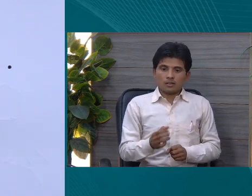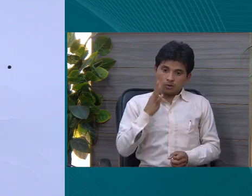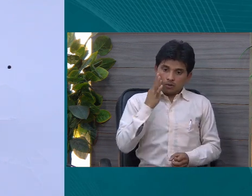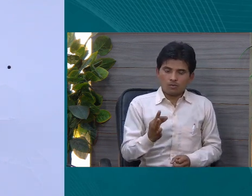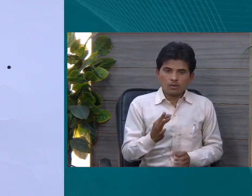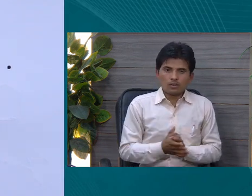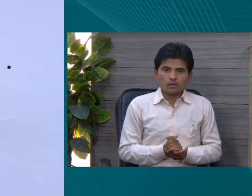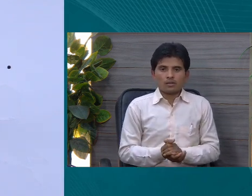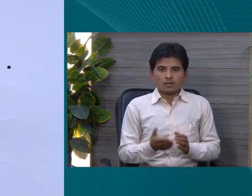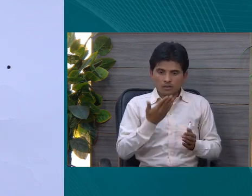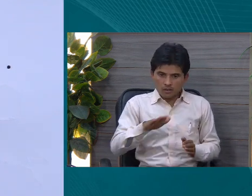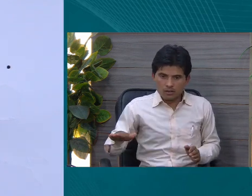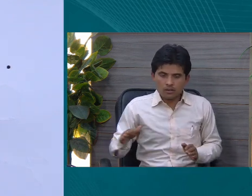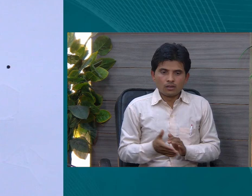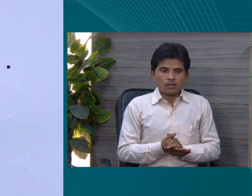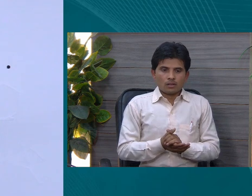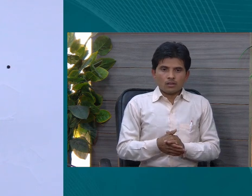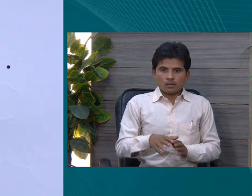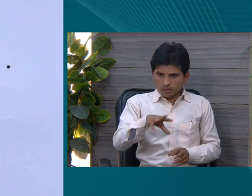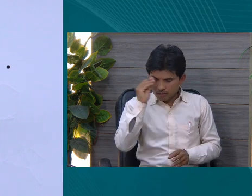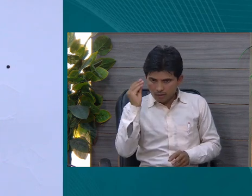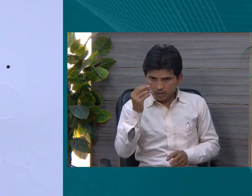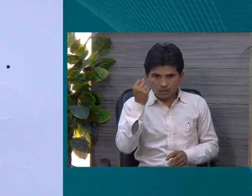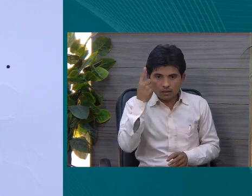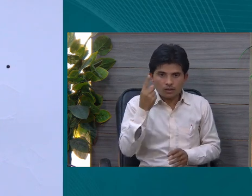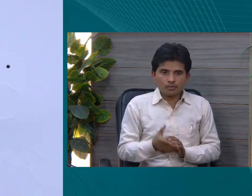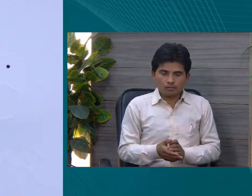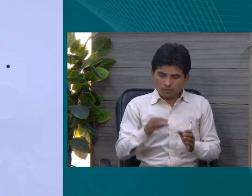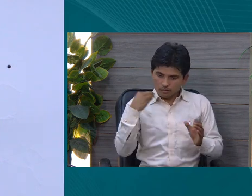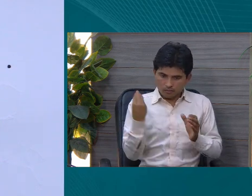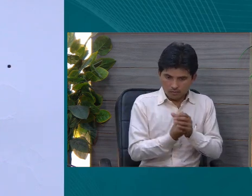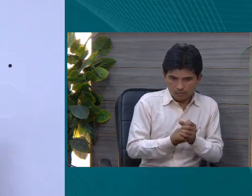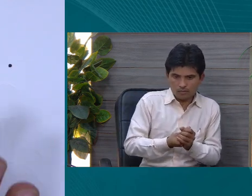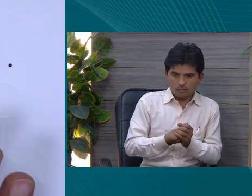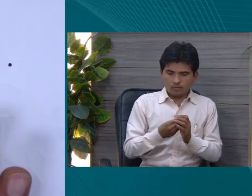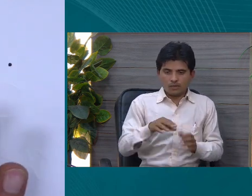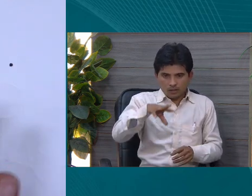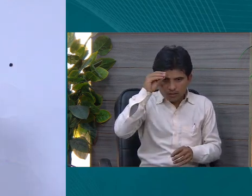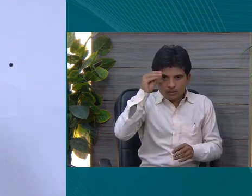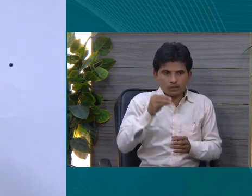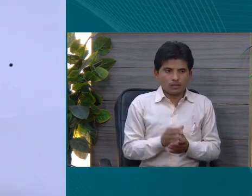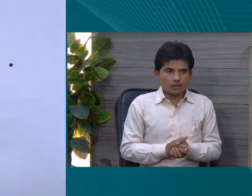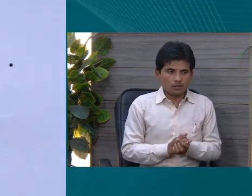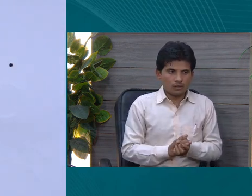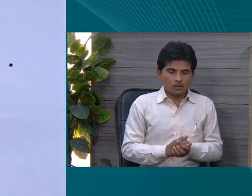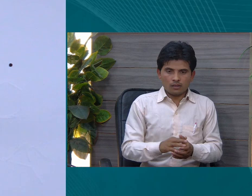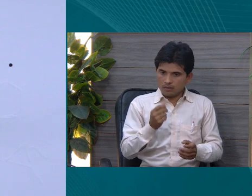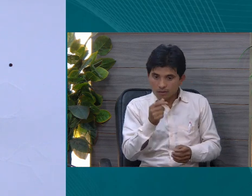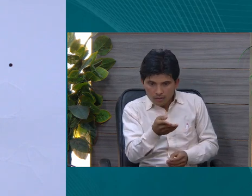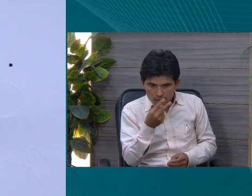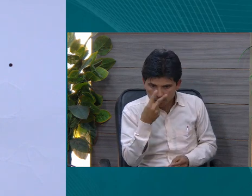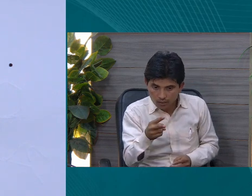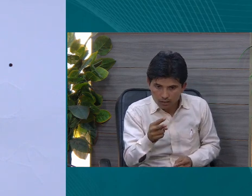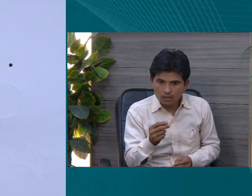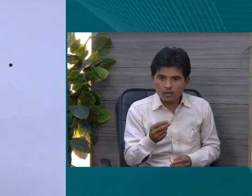करेगा साथ उसकी तो पियर से उसको ऑब्जर्वेशन ने उसके साथ मिलकर सीखेंगे ना और तो वह आईडेंटिफाई भी करेगा